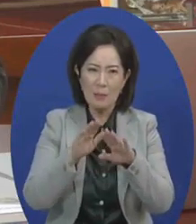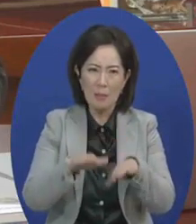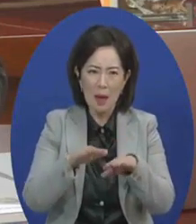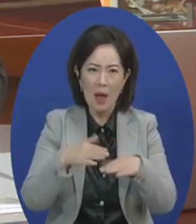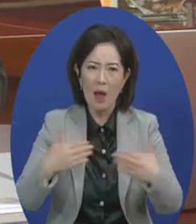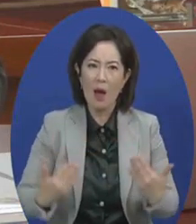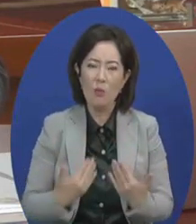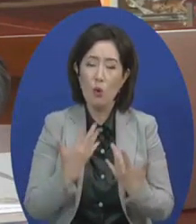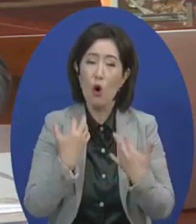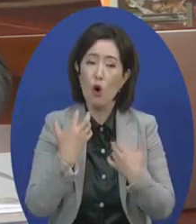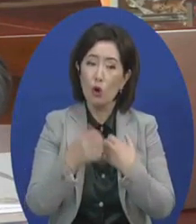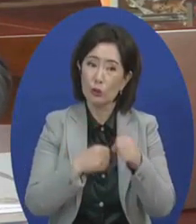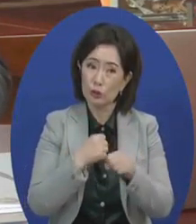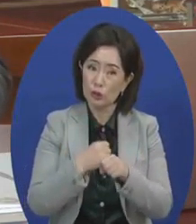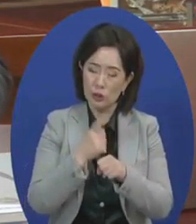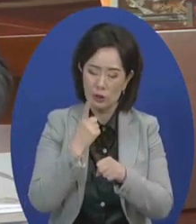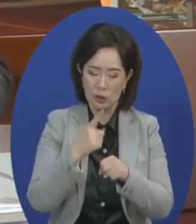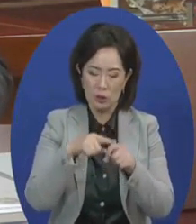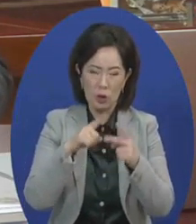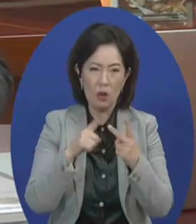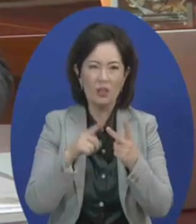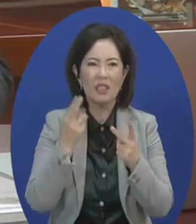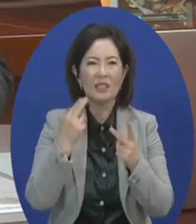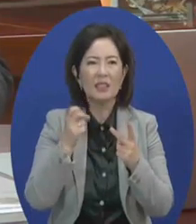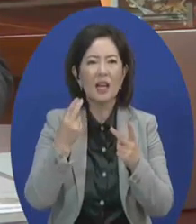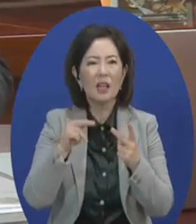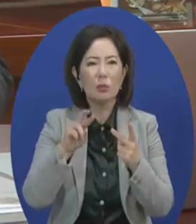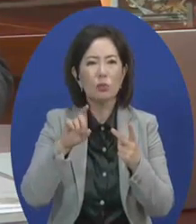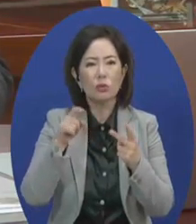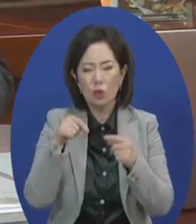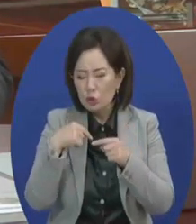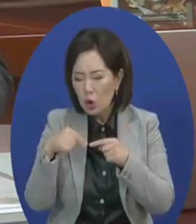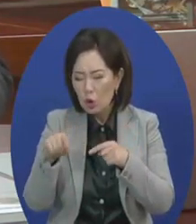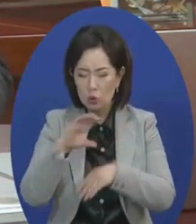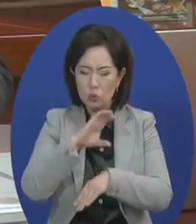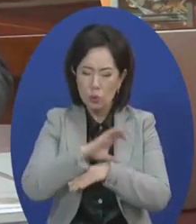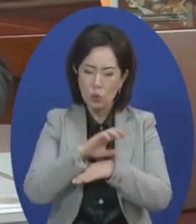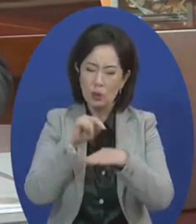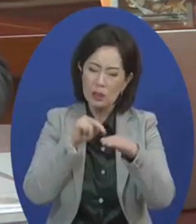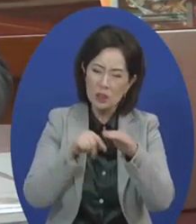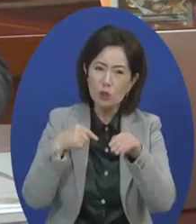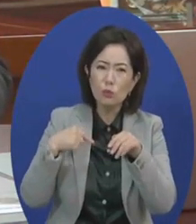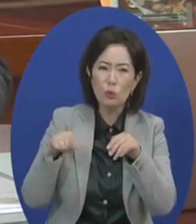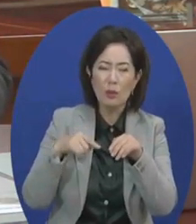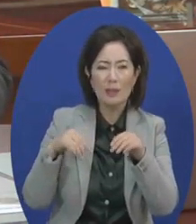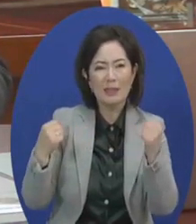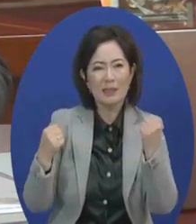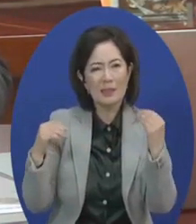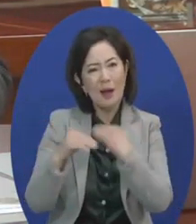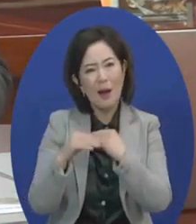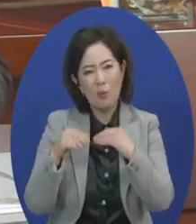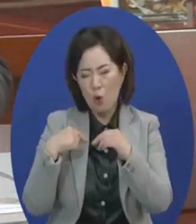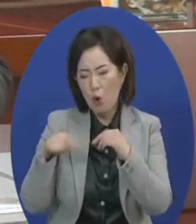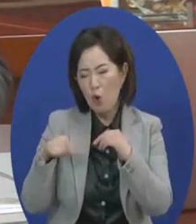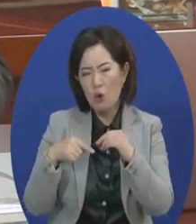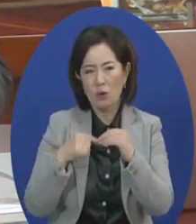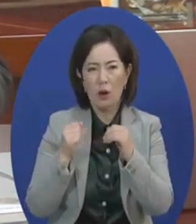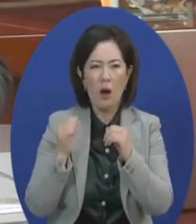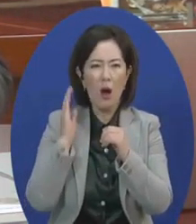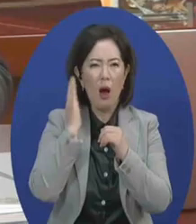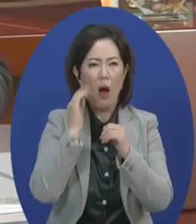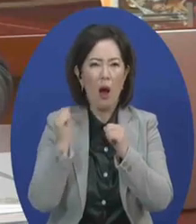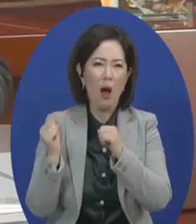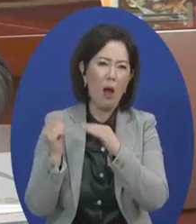олон жил амьдэрсэн нэгдүгээр. Хоёрдугаарт бол дэд хөтөстэйг ойрхон сургууль цэцэрлэг зам талбайтайг одоо бас ойр учраас одоо бол